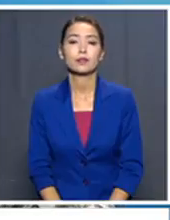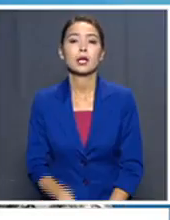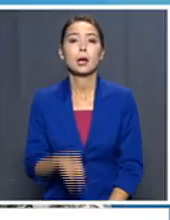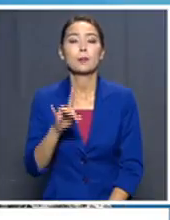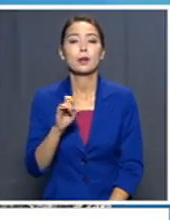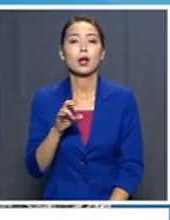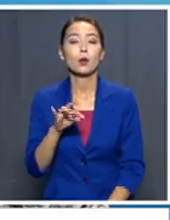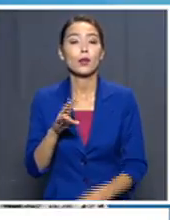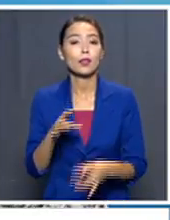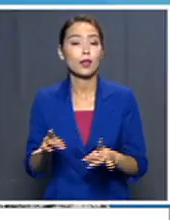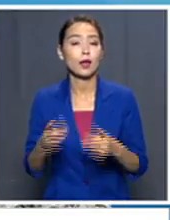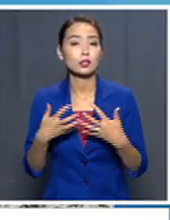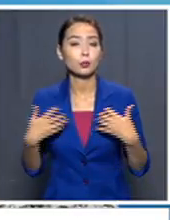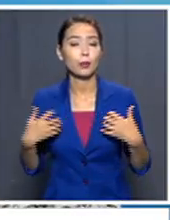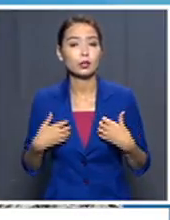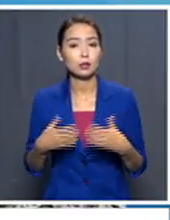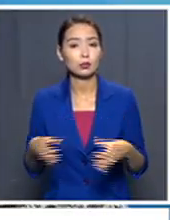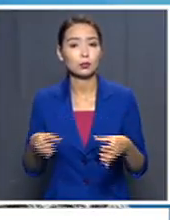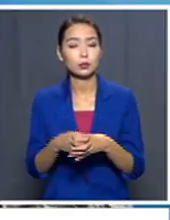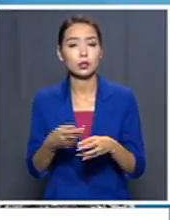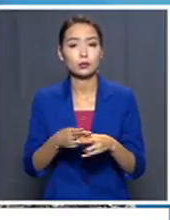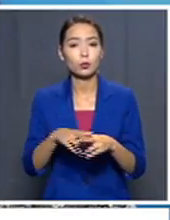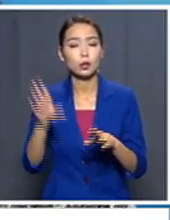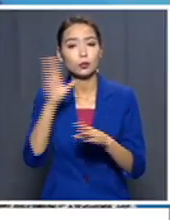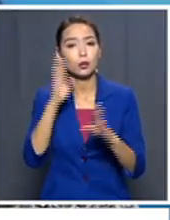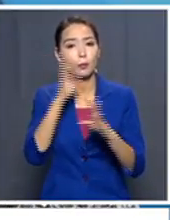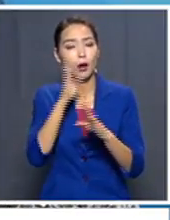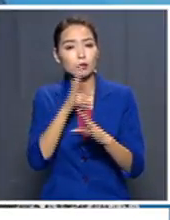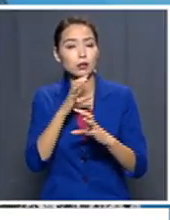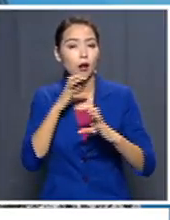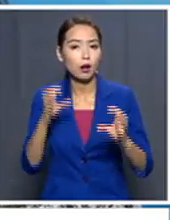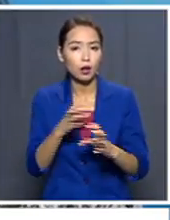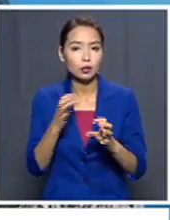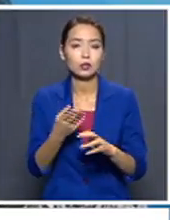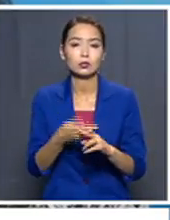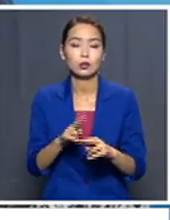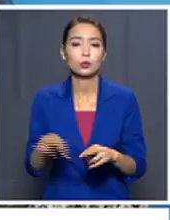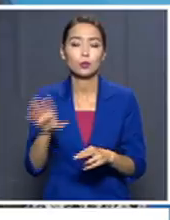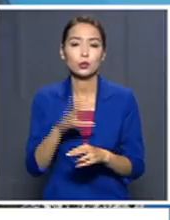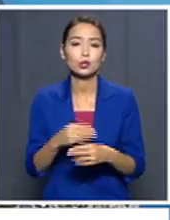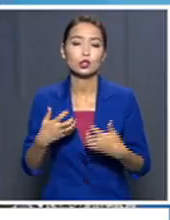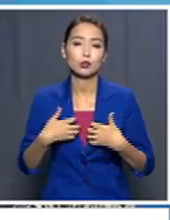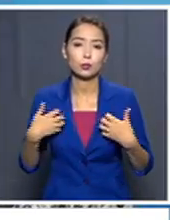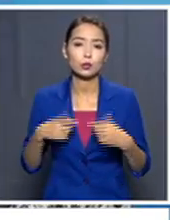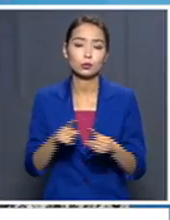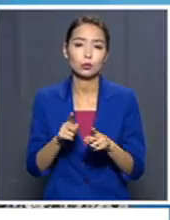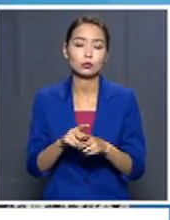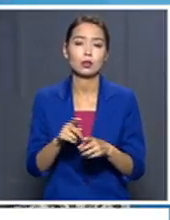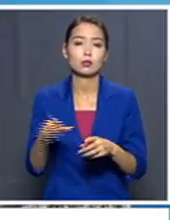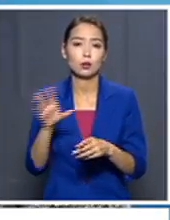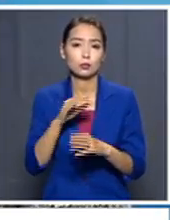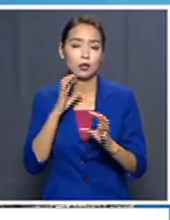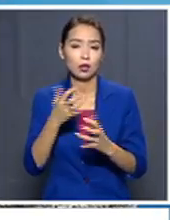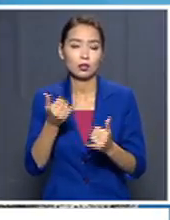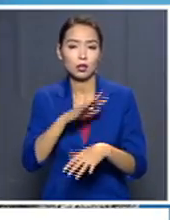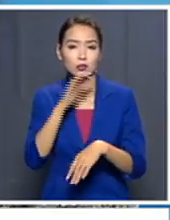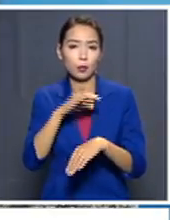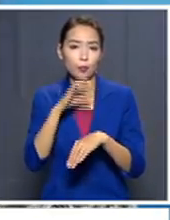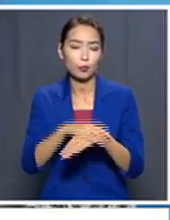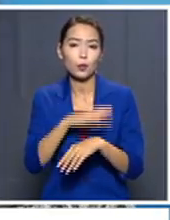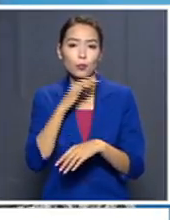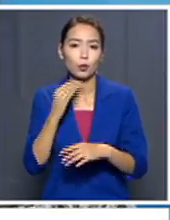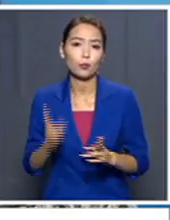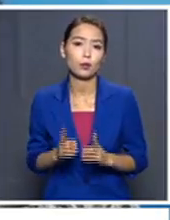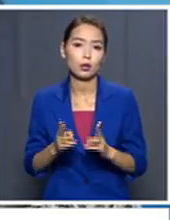Браконьер жедел алдын алу шарасы кезінде табиғатты қорғау заңын бұзу бойынша 136 дерек анықталды. Аң аулау бойынша